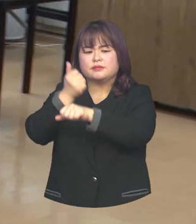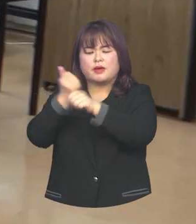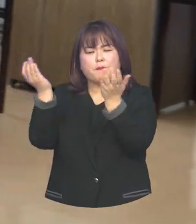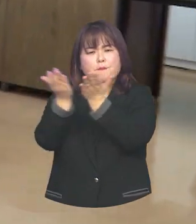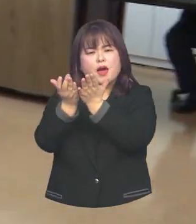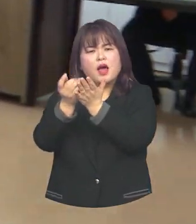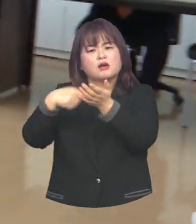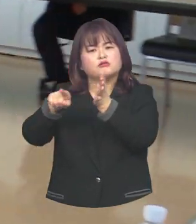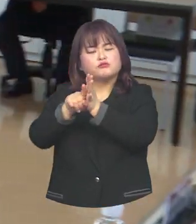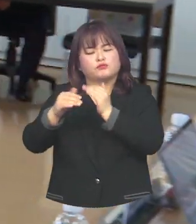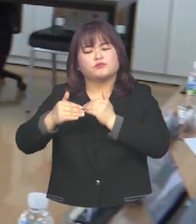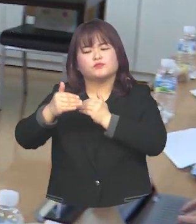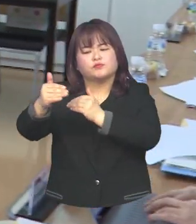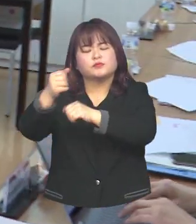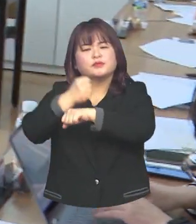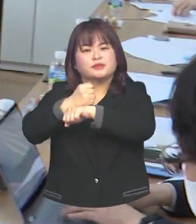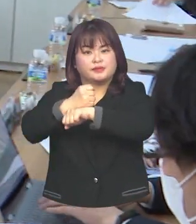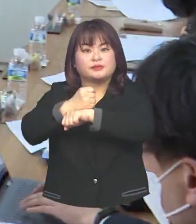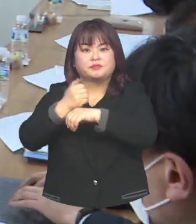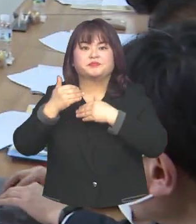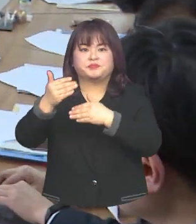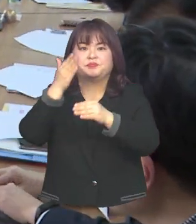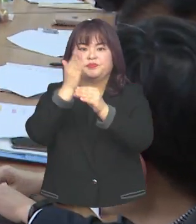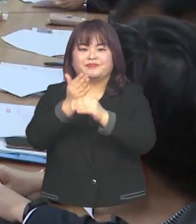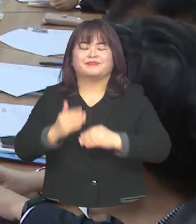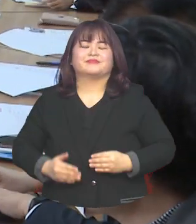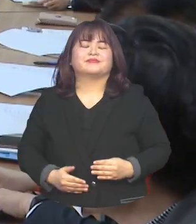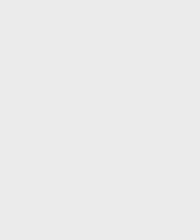반영한 교육과정 수립을 모색해왔습니다.